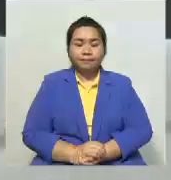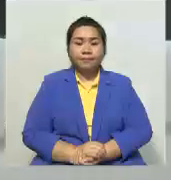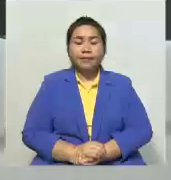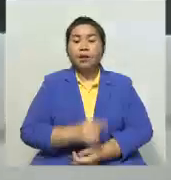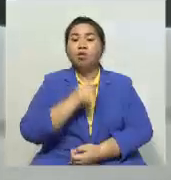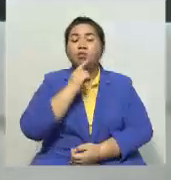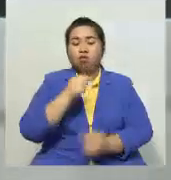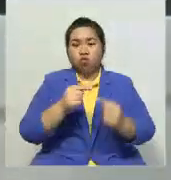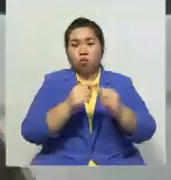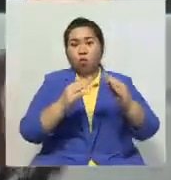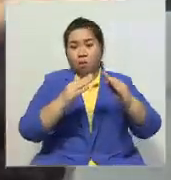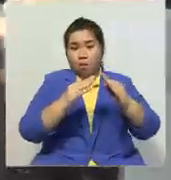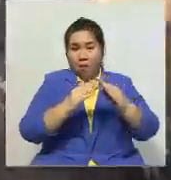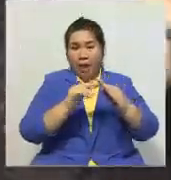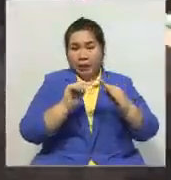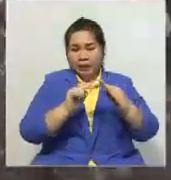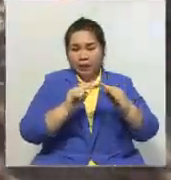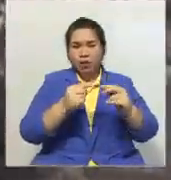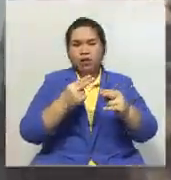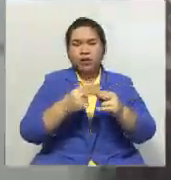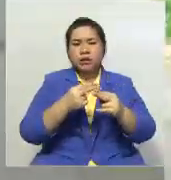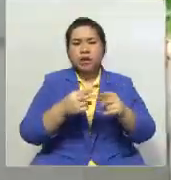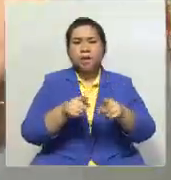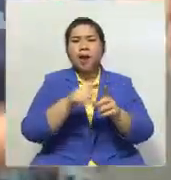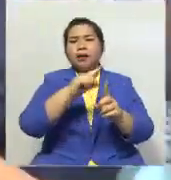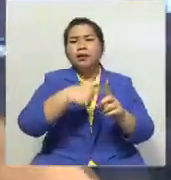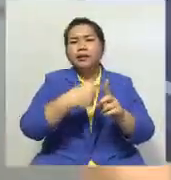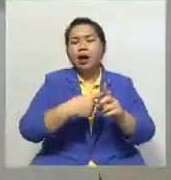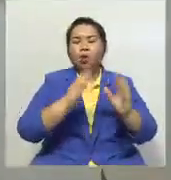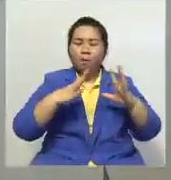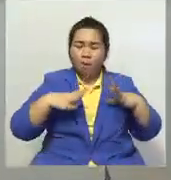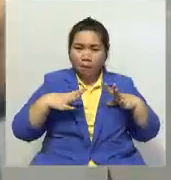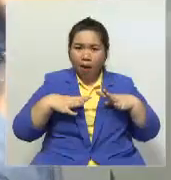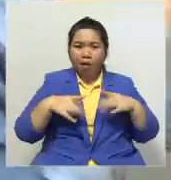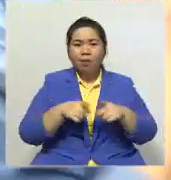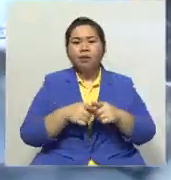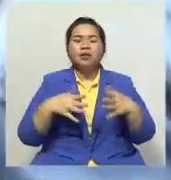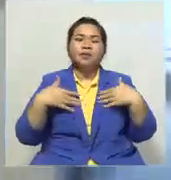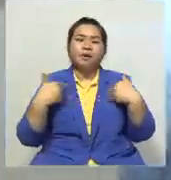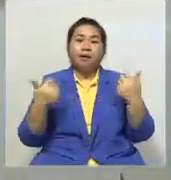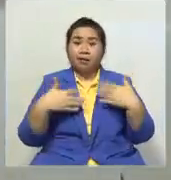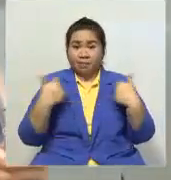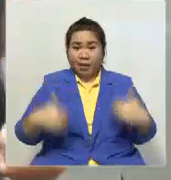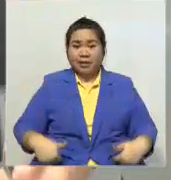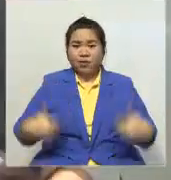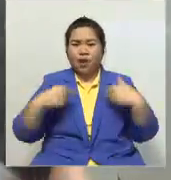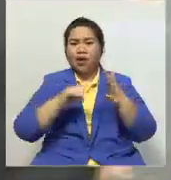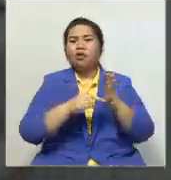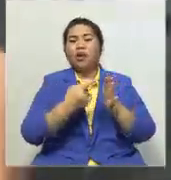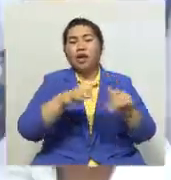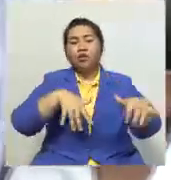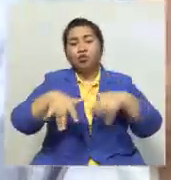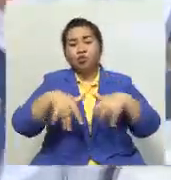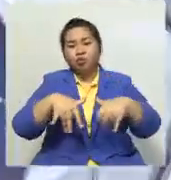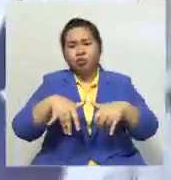มาถึงโฮมสเตย์บ้านนาหมอม้าก็รู้สึกถึงความผ่อนคลายนะคะที่จะได้ใช้ชีวิตแบบสโลไลฟ์ค่ะเริ่มตั้งแต่สัมผัสแรกที่ชาวบ้านนาหม